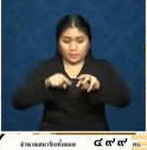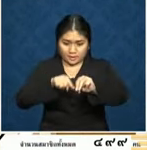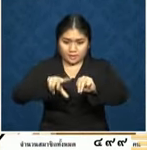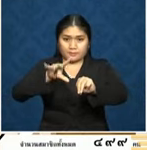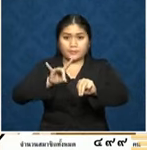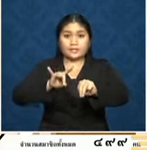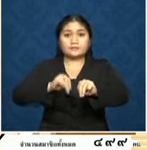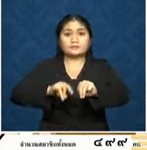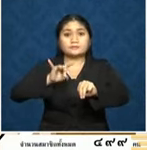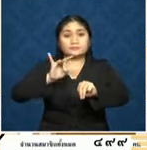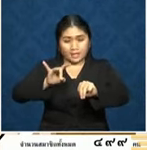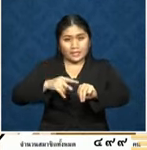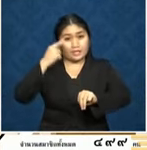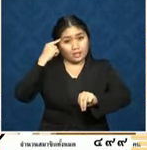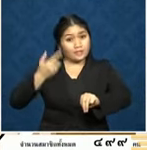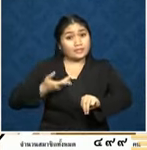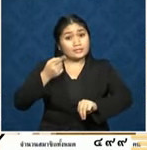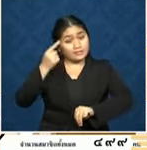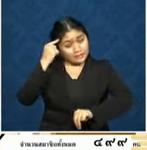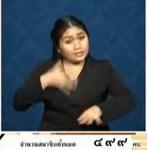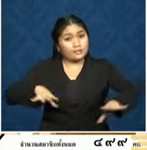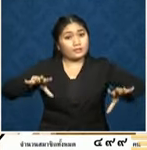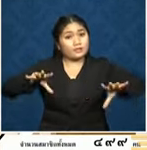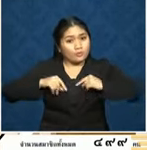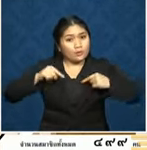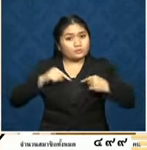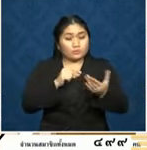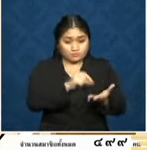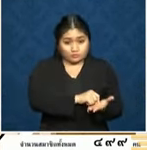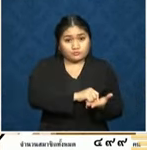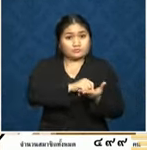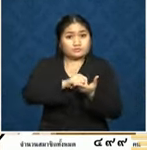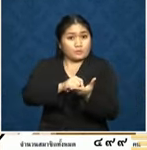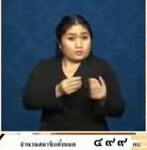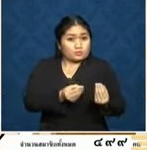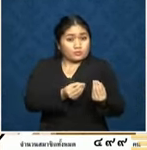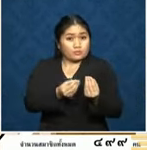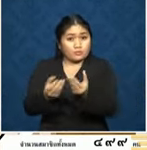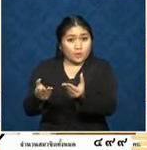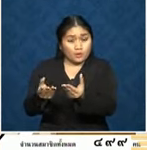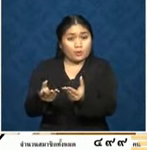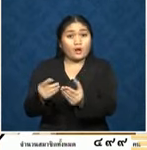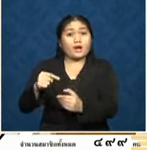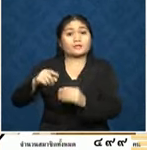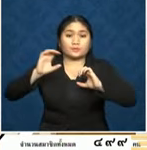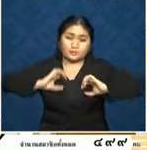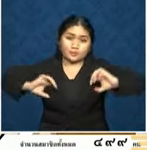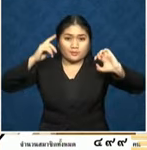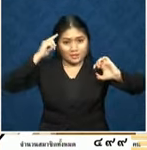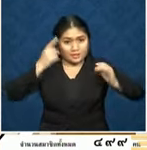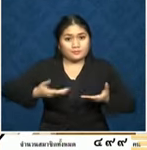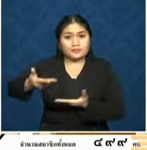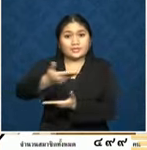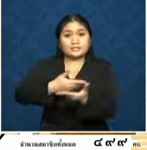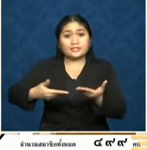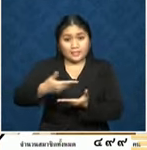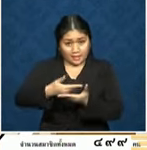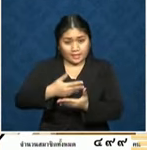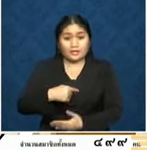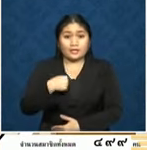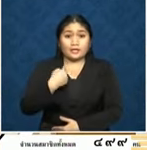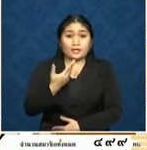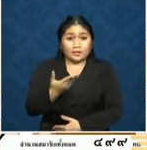ครับว่าเราเห็นด้วยนะครับในการที่จะส่งประเด็นนี้ตามยตินี้นะครับให้กับรัฐบาลได้พิจารณาครับมี